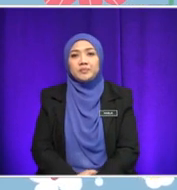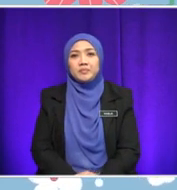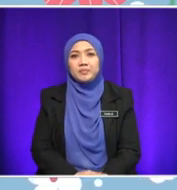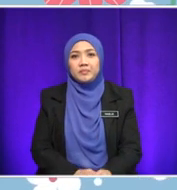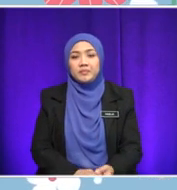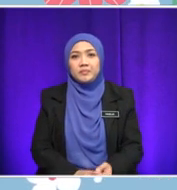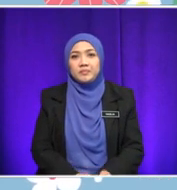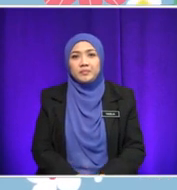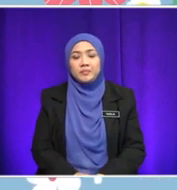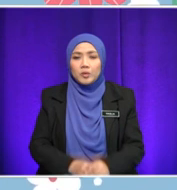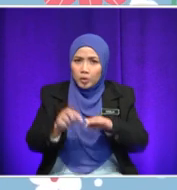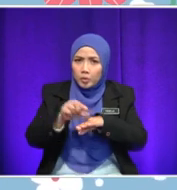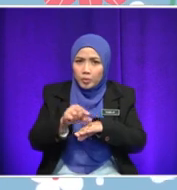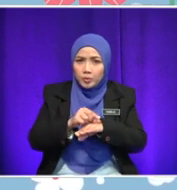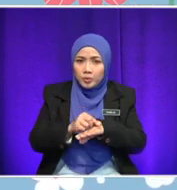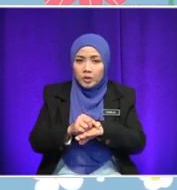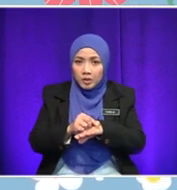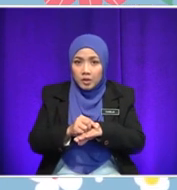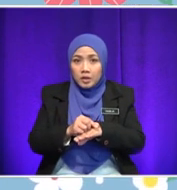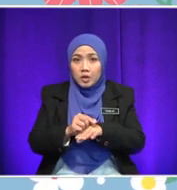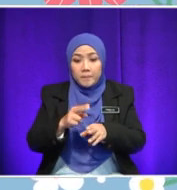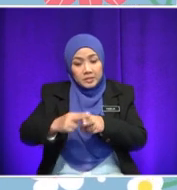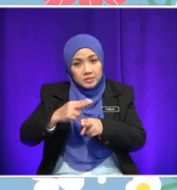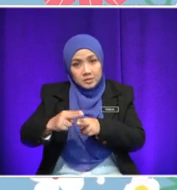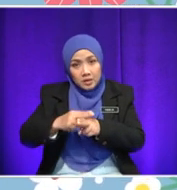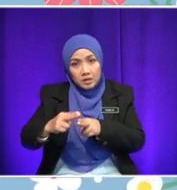penggunaan-penggunaan apa sih perlu berhati-hati